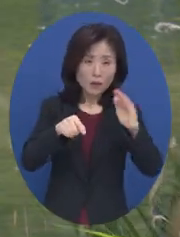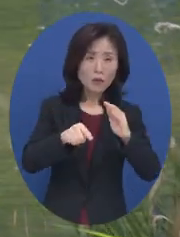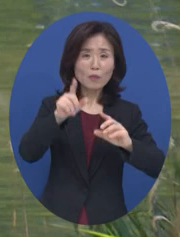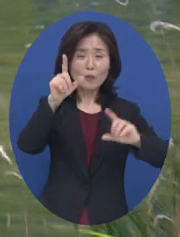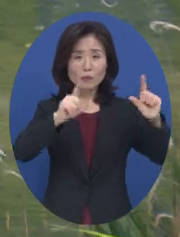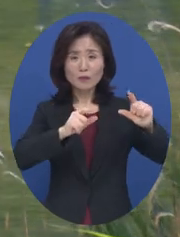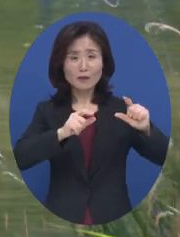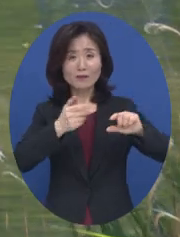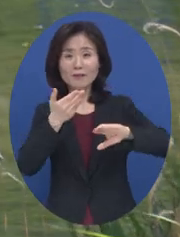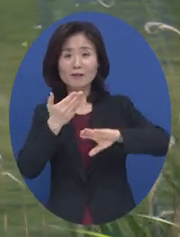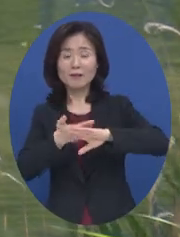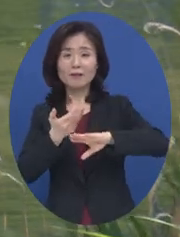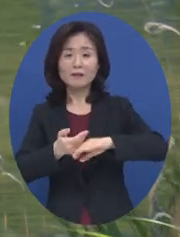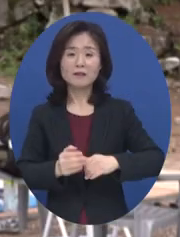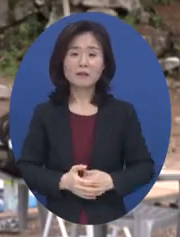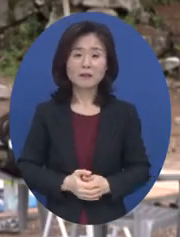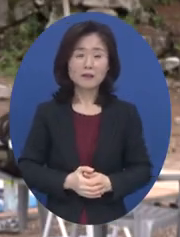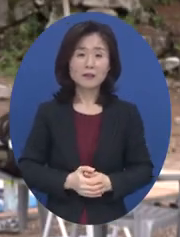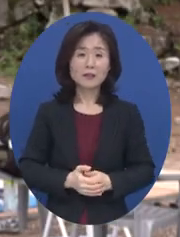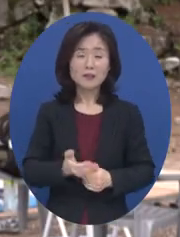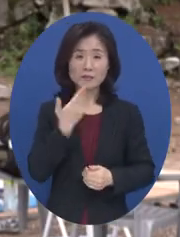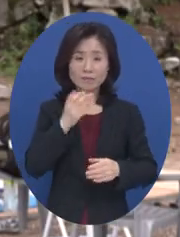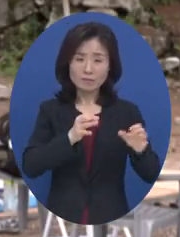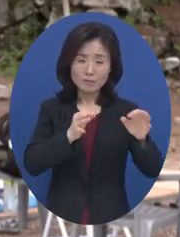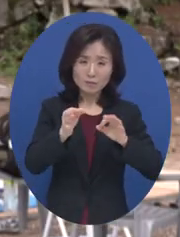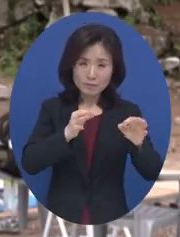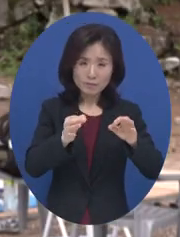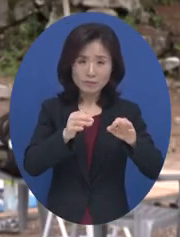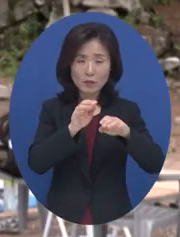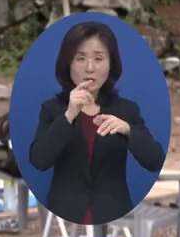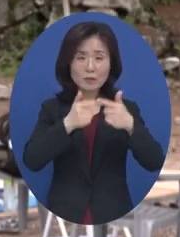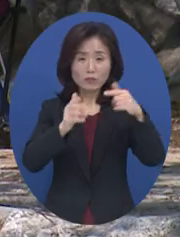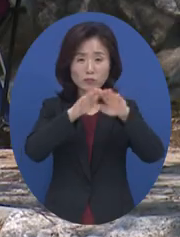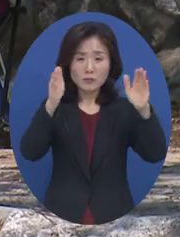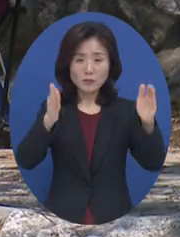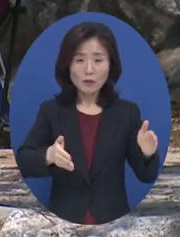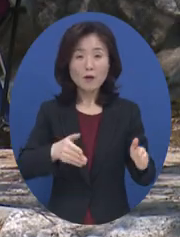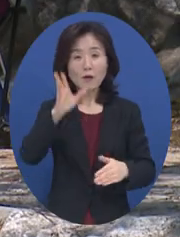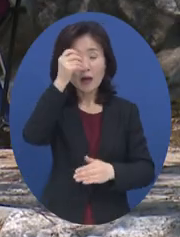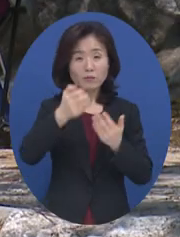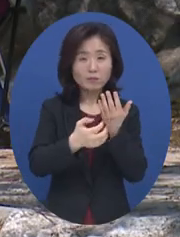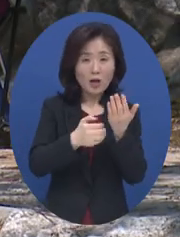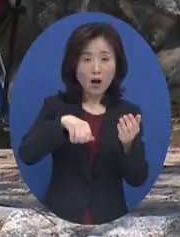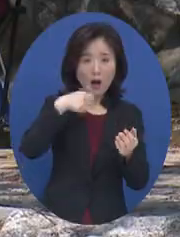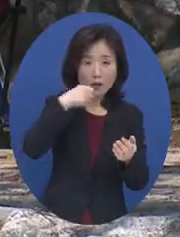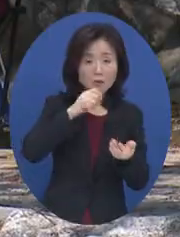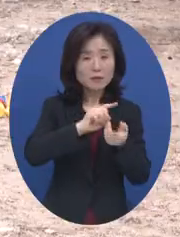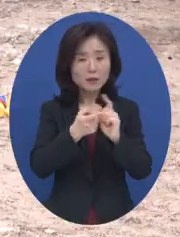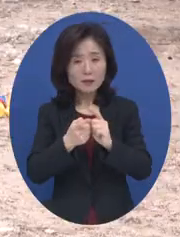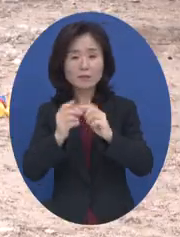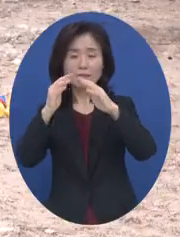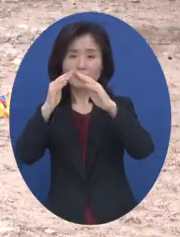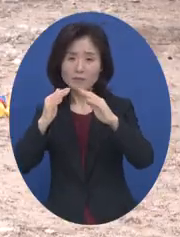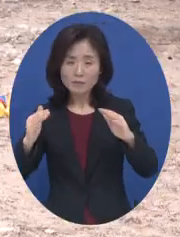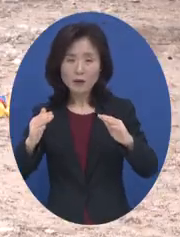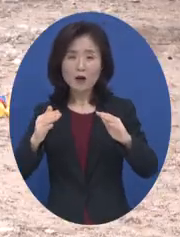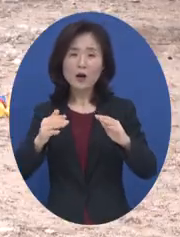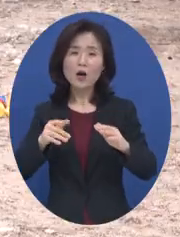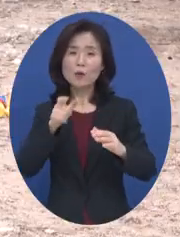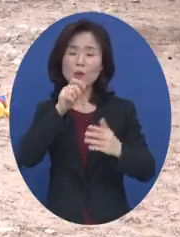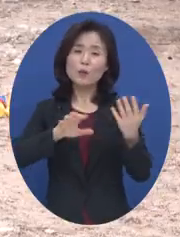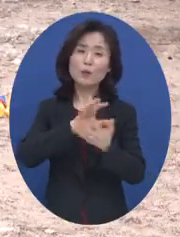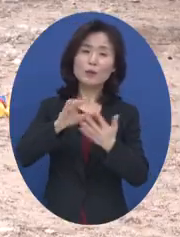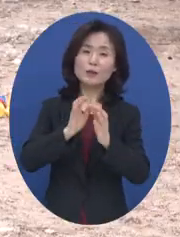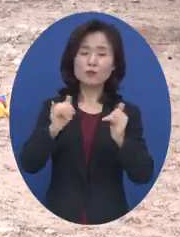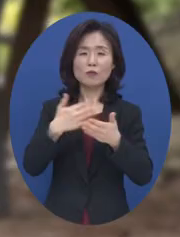이전과는 달랐습니다 음식점 평상에서 닭백숙을 먹는 대신 텐트를 치고 물놀이를 하는 사람들이 더